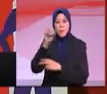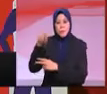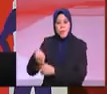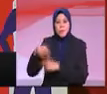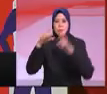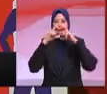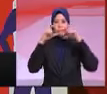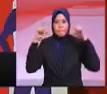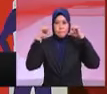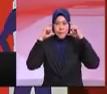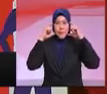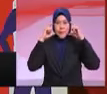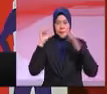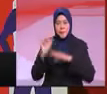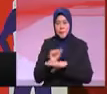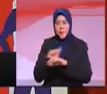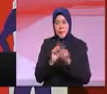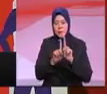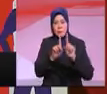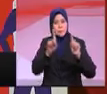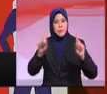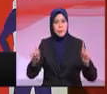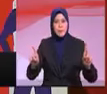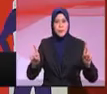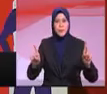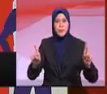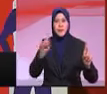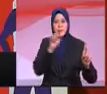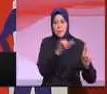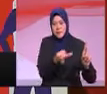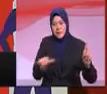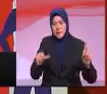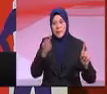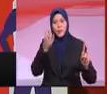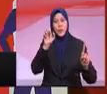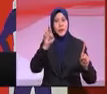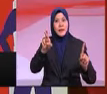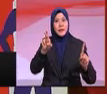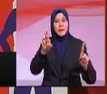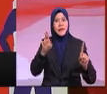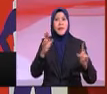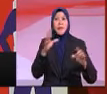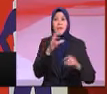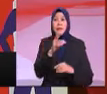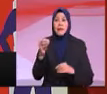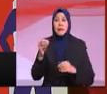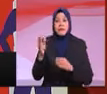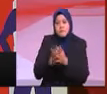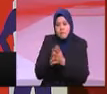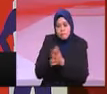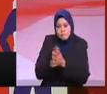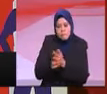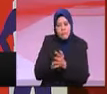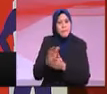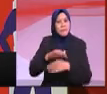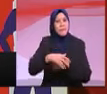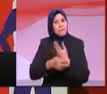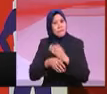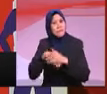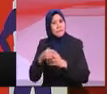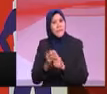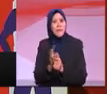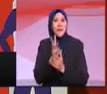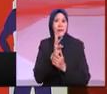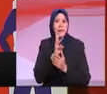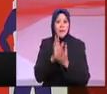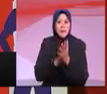muka, amalkan penjarakan sekurang-kurangnya 1 meter. Jadi kalau kita lihat, dan juga kerap mencuci tangan dan juga menggunakan